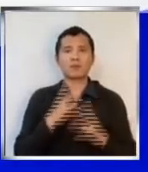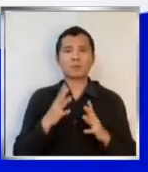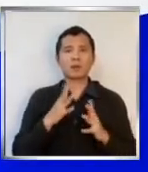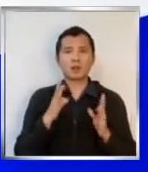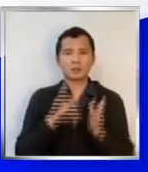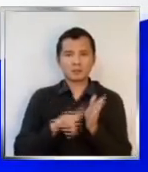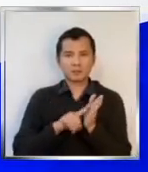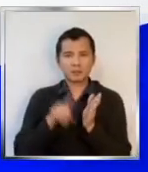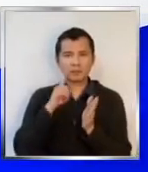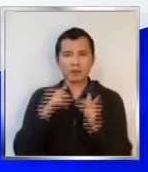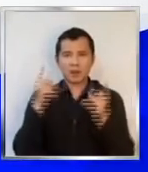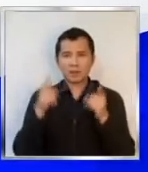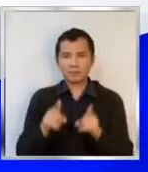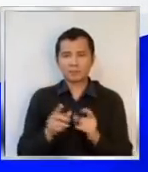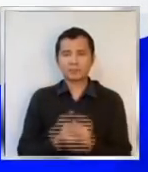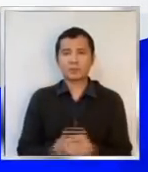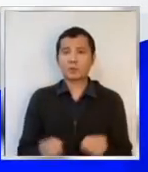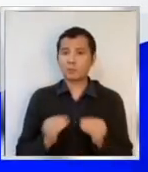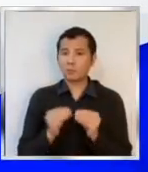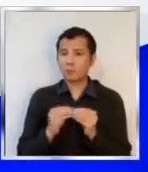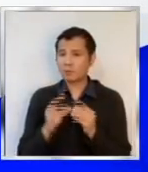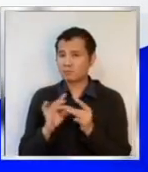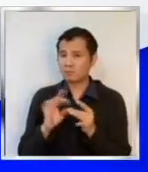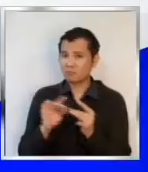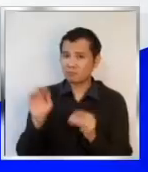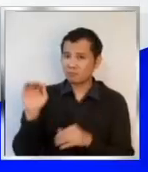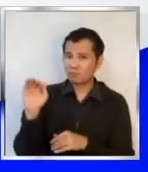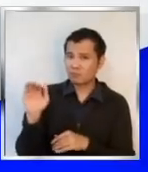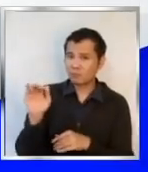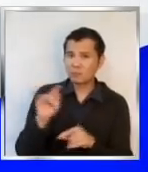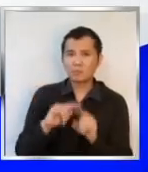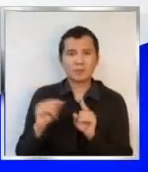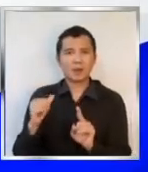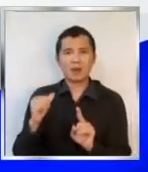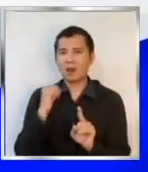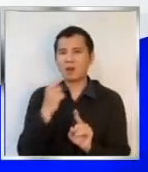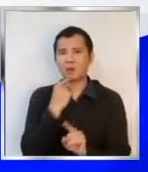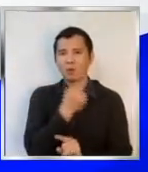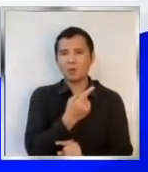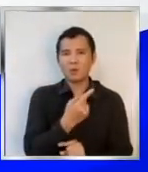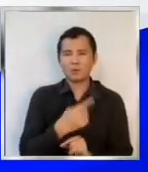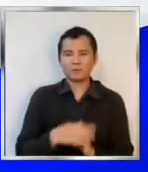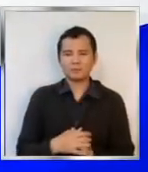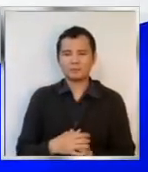namin kunin ang panig ni Dr. Victoria pero ayaw pa niyang mag-komento.